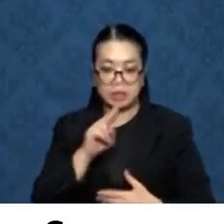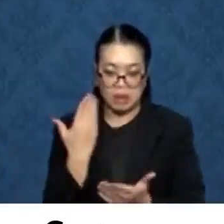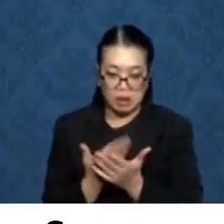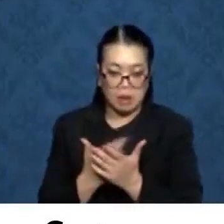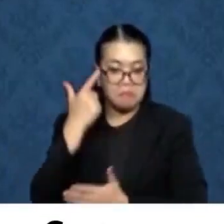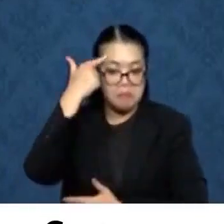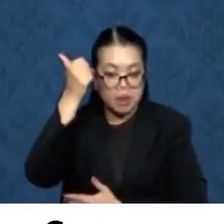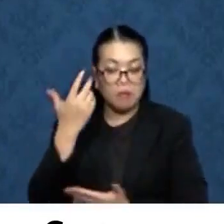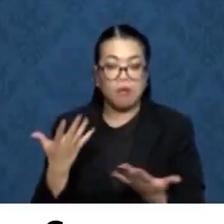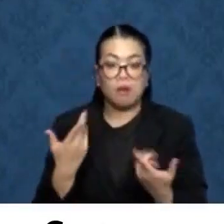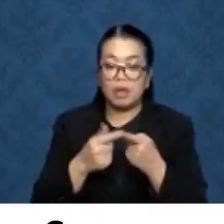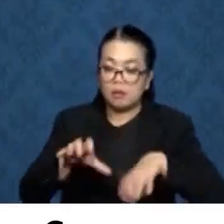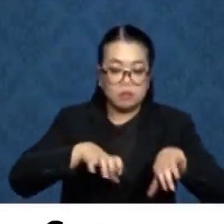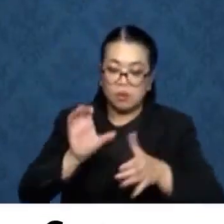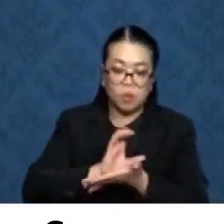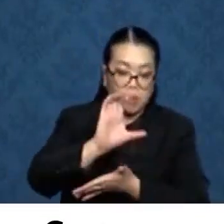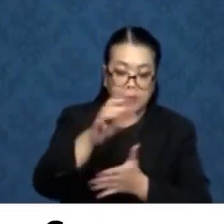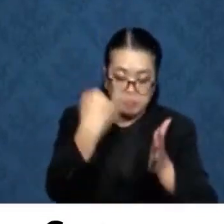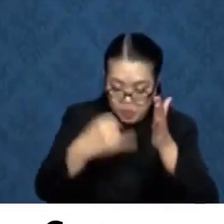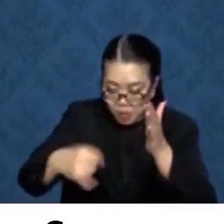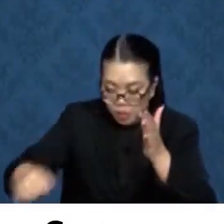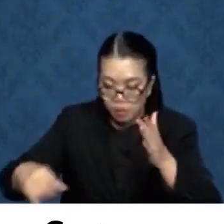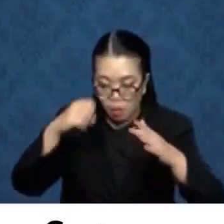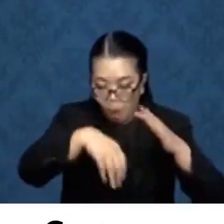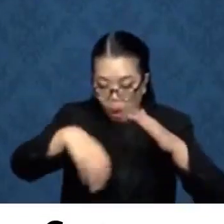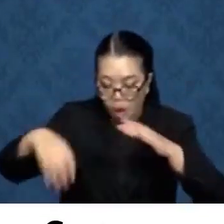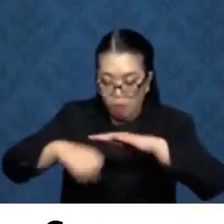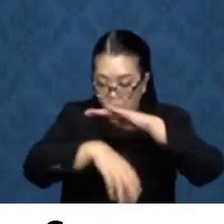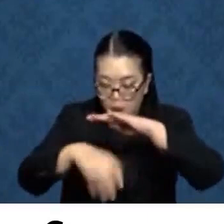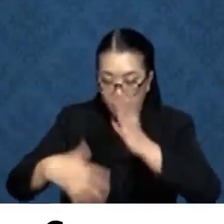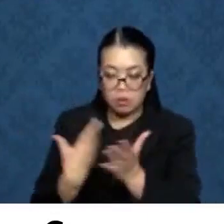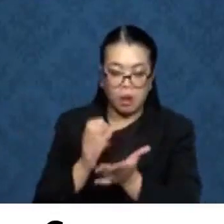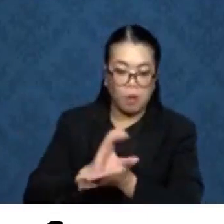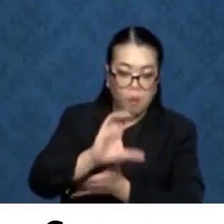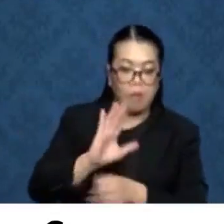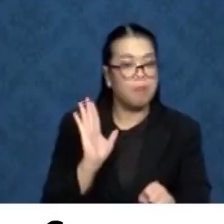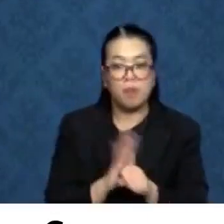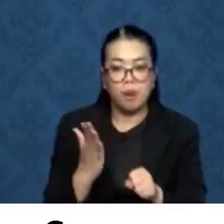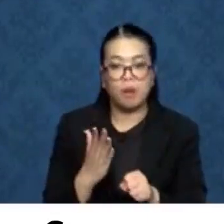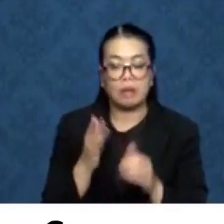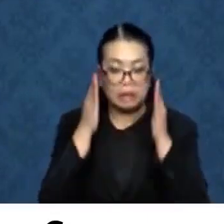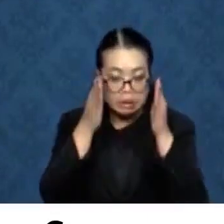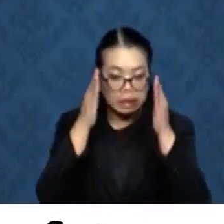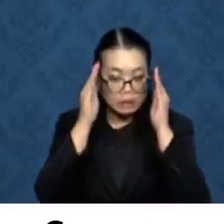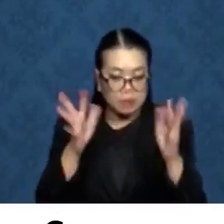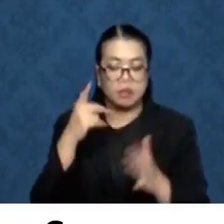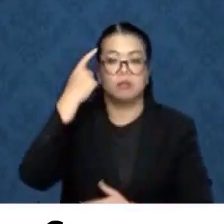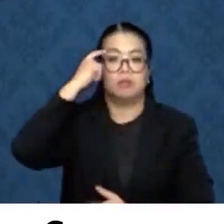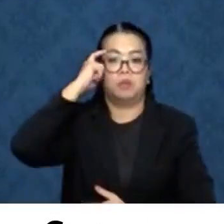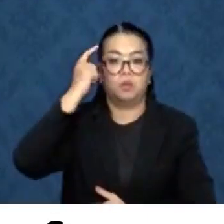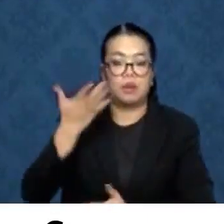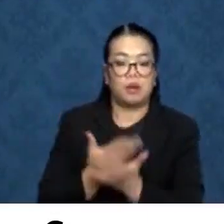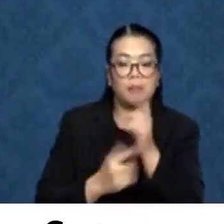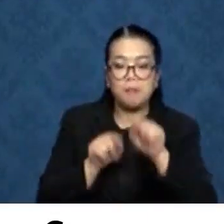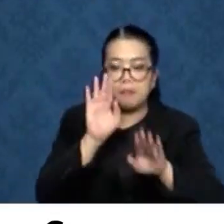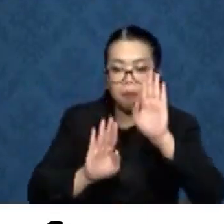กับผิดพลาดในการจัดงบประมาณได้มากขนาดนี้ทั้งตั้งงบไว้ไม่เพียงพอจะตั้งใจไม่ตั้งใจประมาณการราย